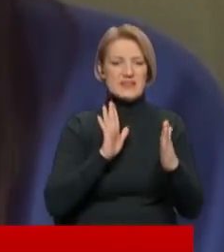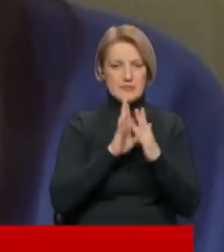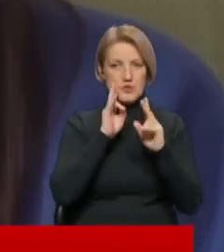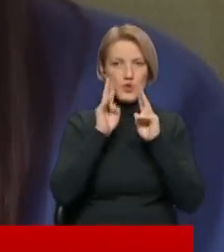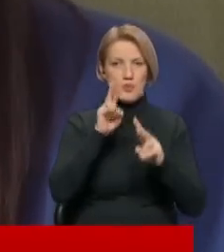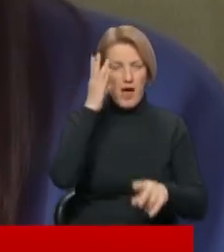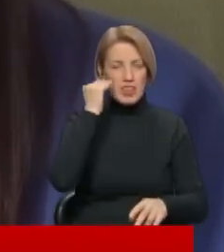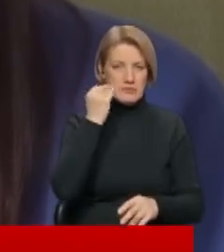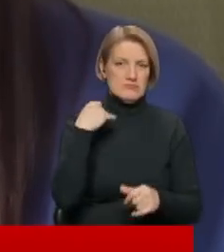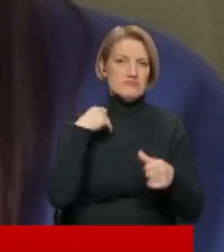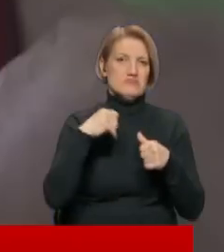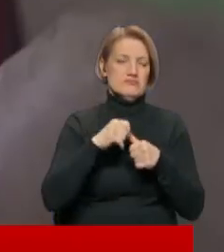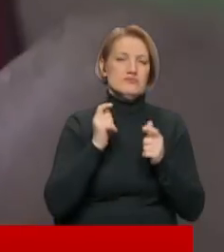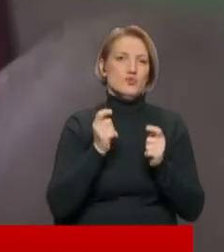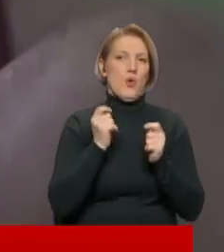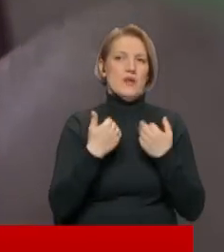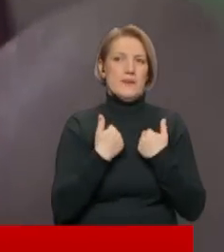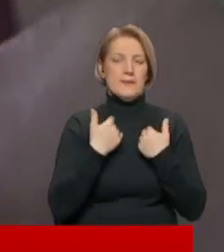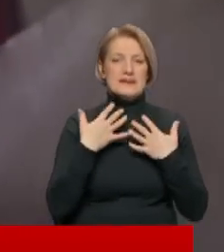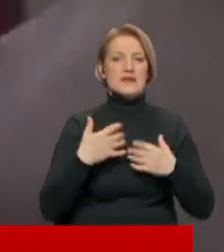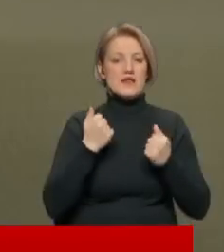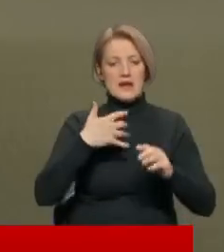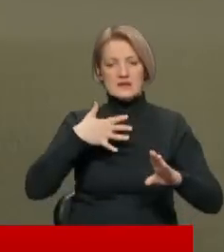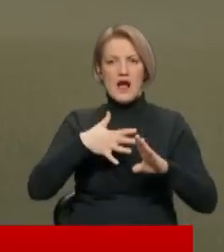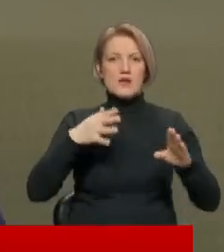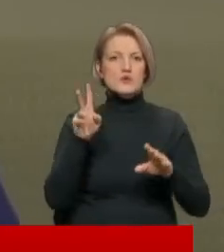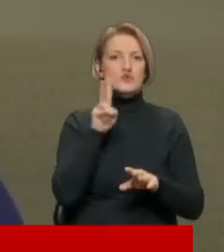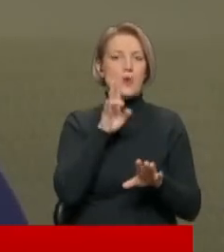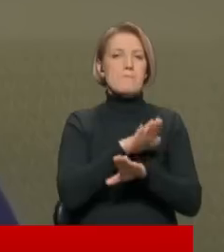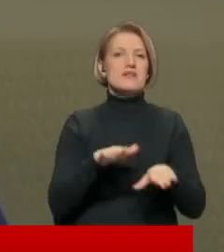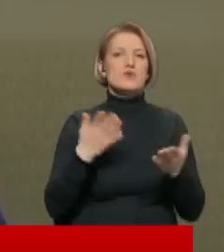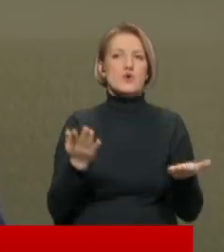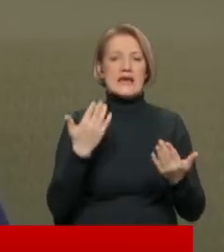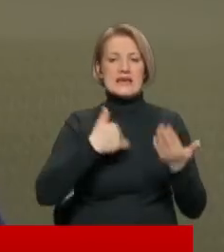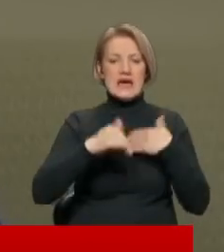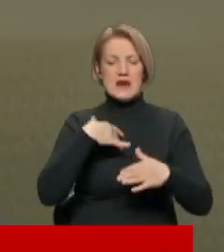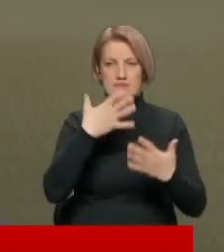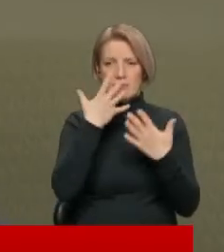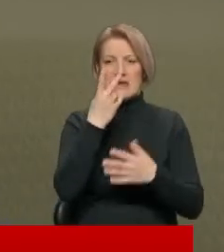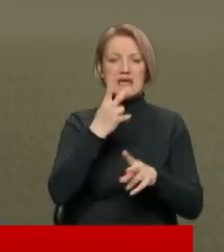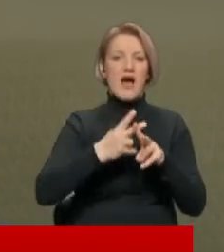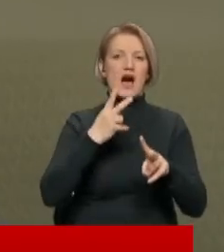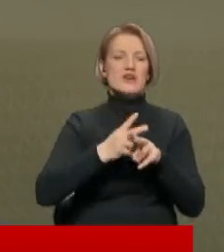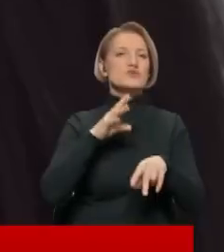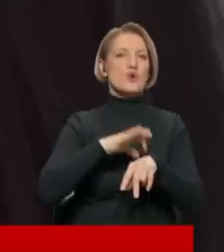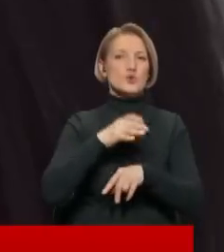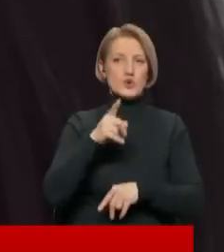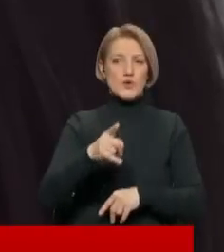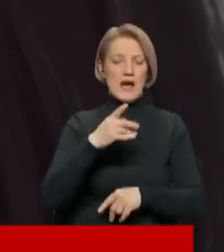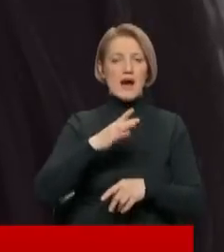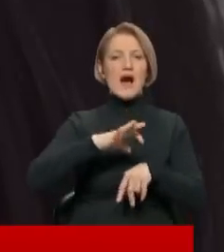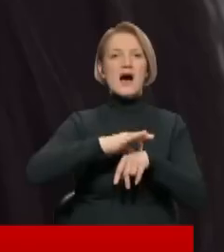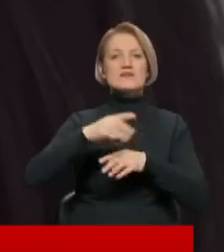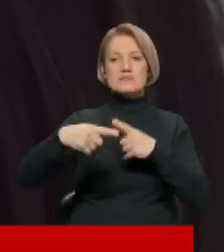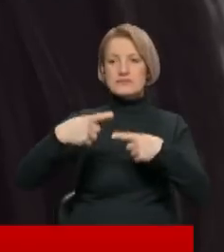gördüğümüzü anlamakta çok zorlanıyorum sağlıkçılara saldırıların sonu gelmiyor yaraları müdahale eden iki acil tıp teknisyeni hasta